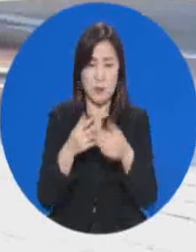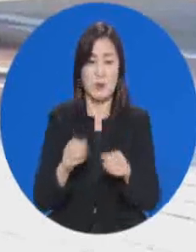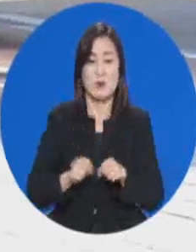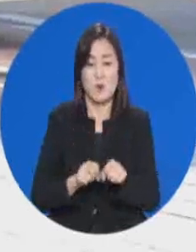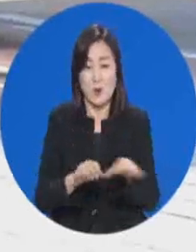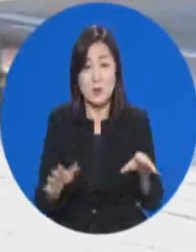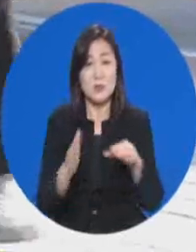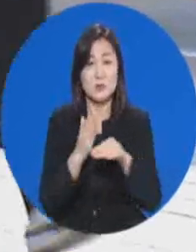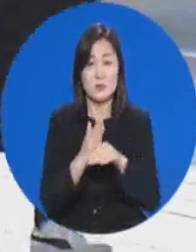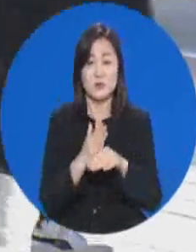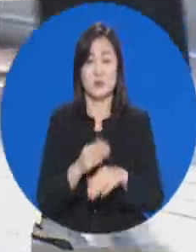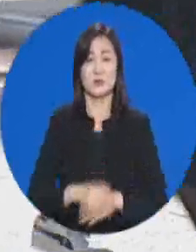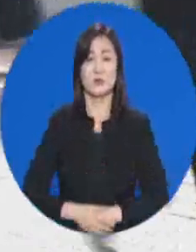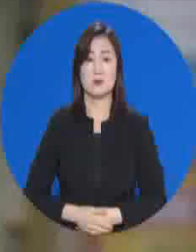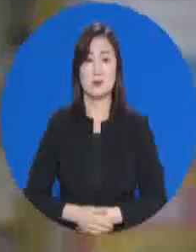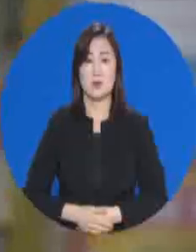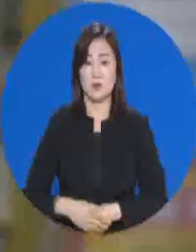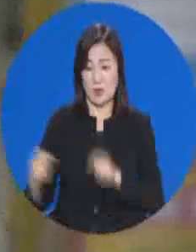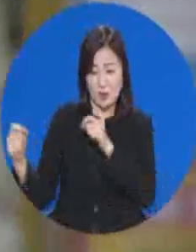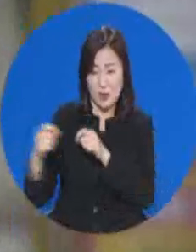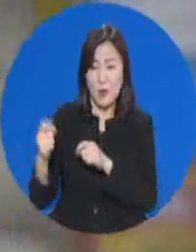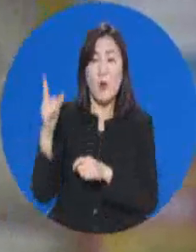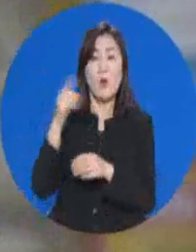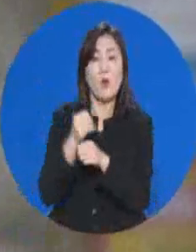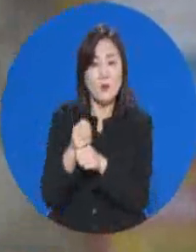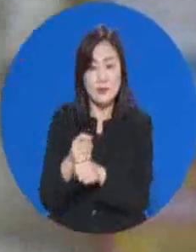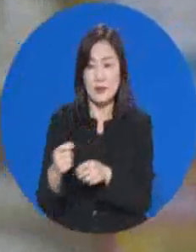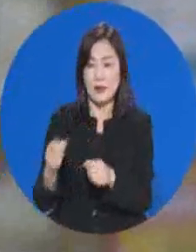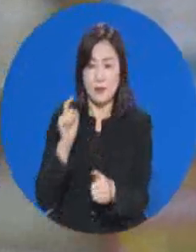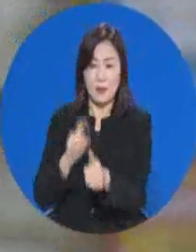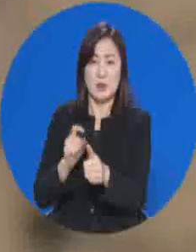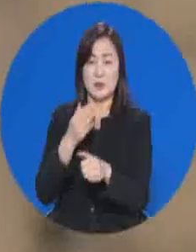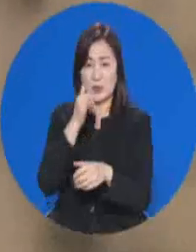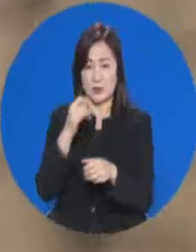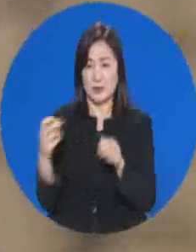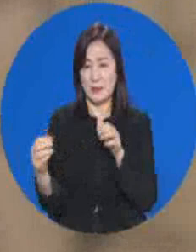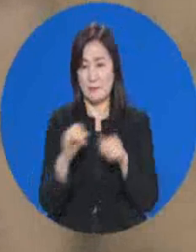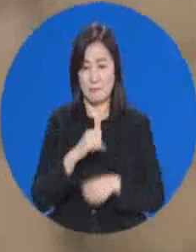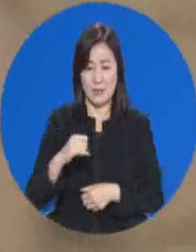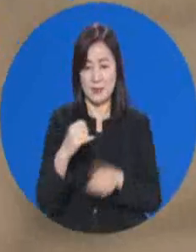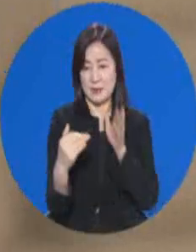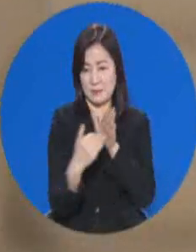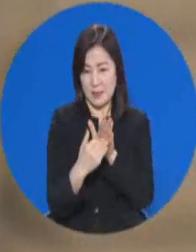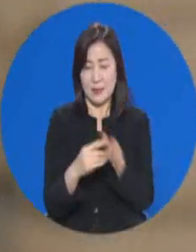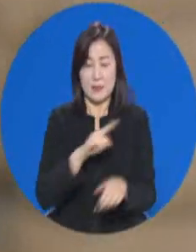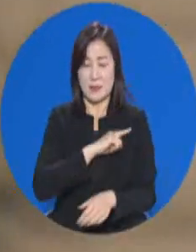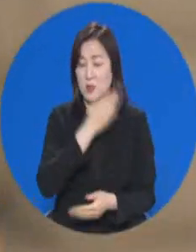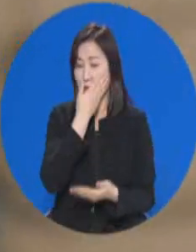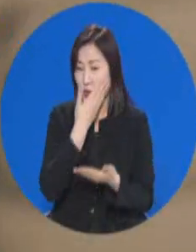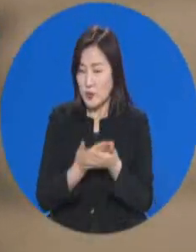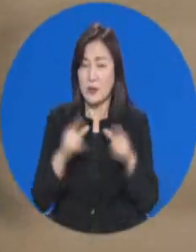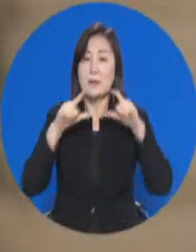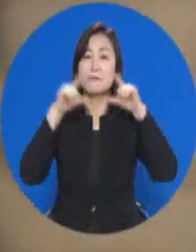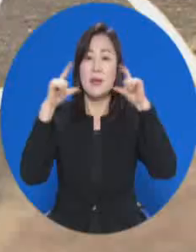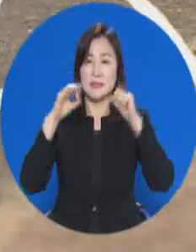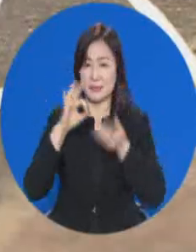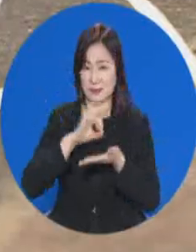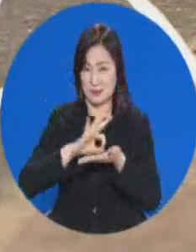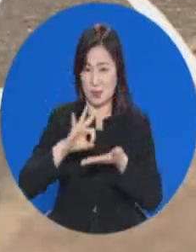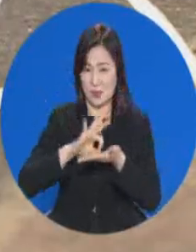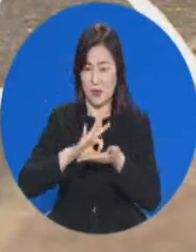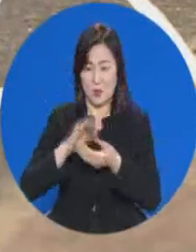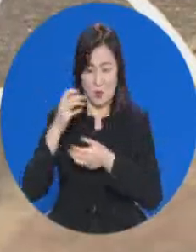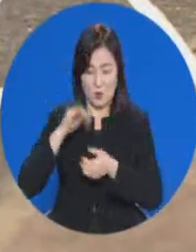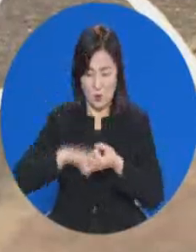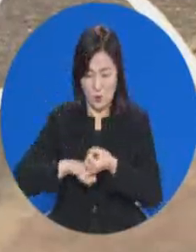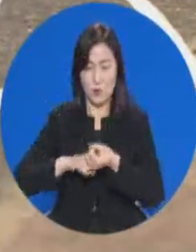있는 코로나19. 우리 곁에 언제 다가올지 모르는 바이러스를 막을 수 있는 예방약은 마스크 착용이라고 방역당국은